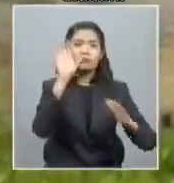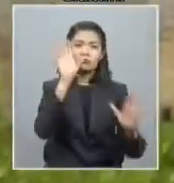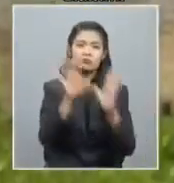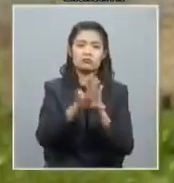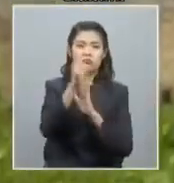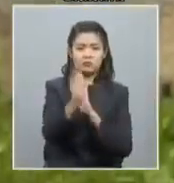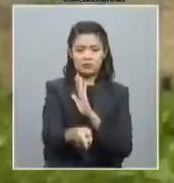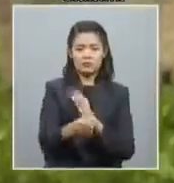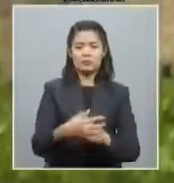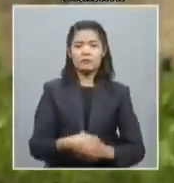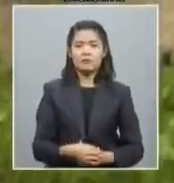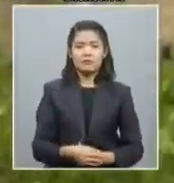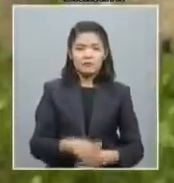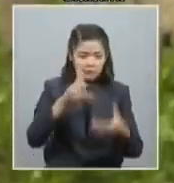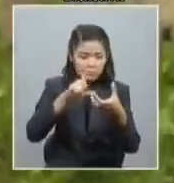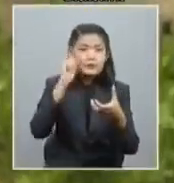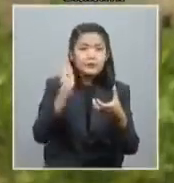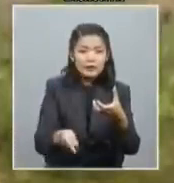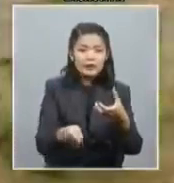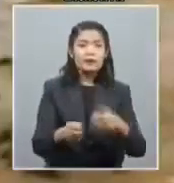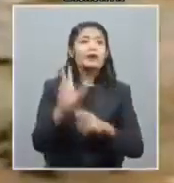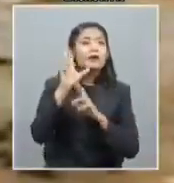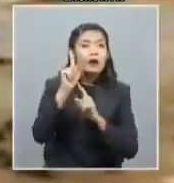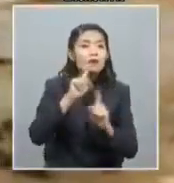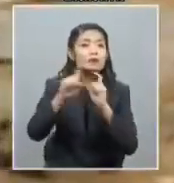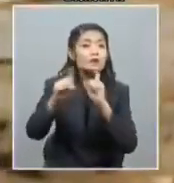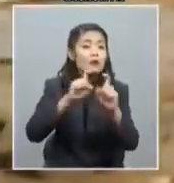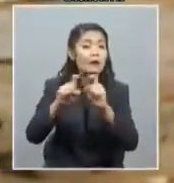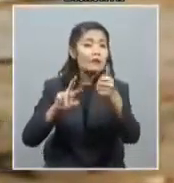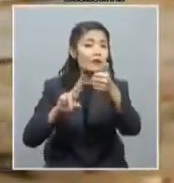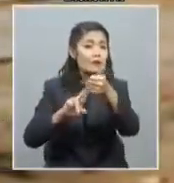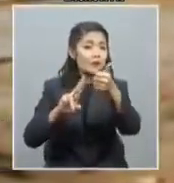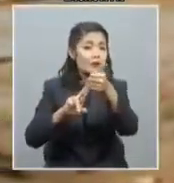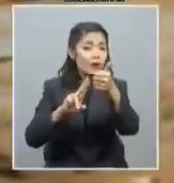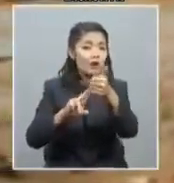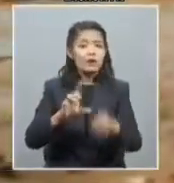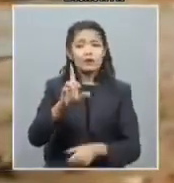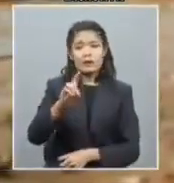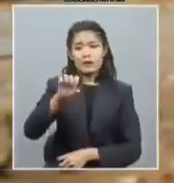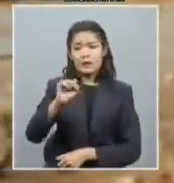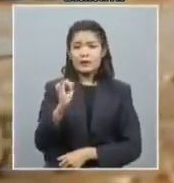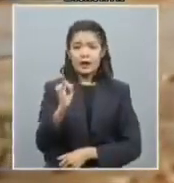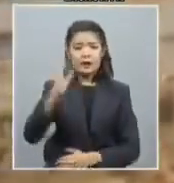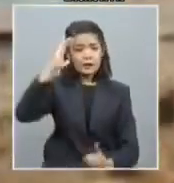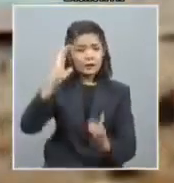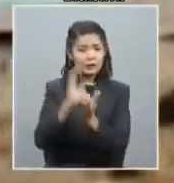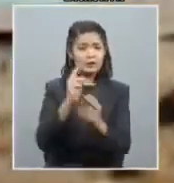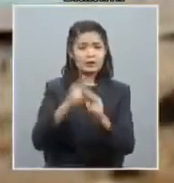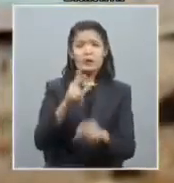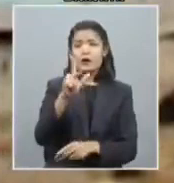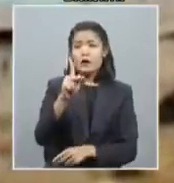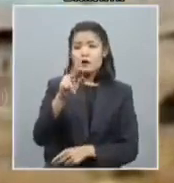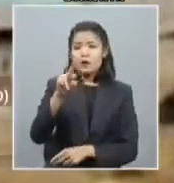ง ถ่ายจริง ๆถ่ายจริงๆและนักข่าวสอบถามไปที่รองอธิบดีกรมสอบสวนคดีพิเศษพันตำรวจโทกรวัตรปานประภาก